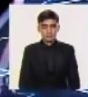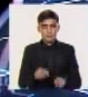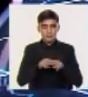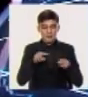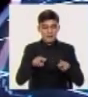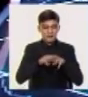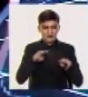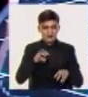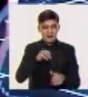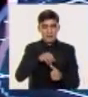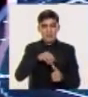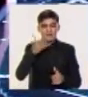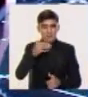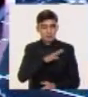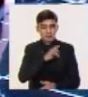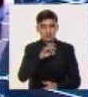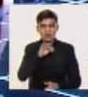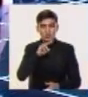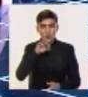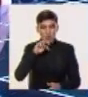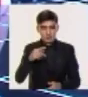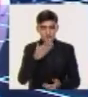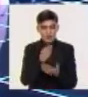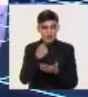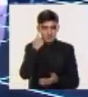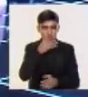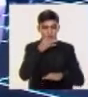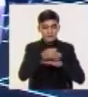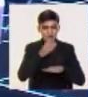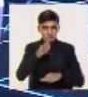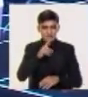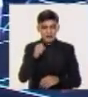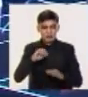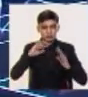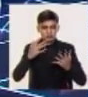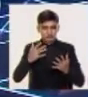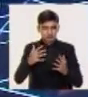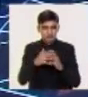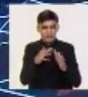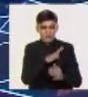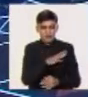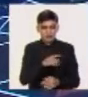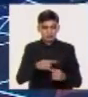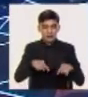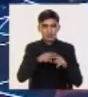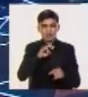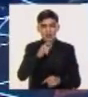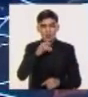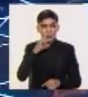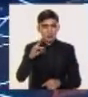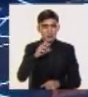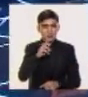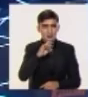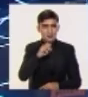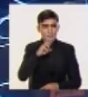Премьер-министр Армении Никол Пашинян заявил, что несет личную ответственность за сложившиеся обстоятельства вокруг Нагорного Карабаха.